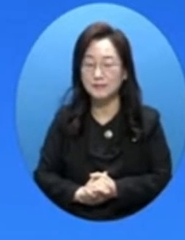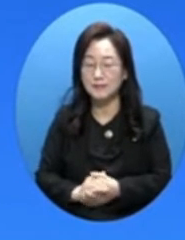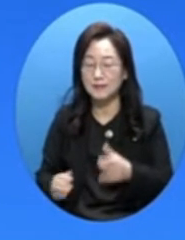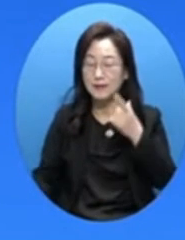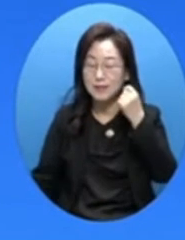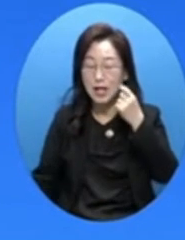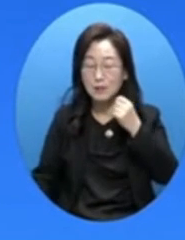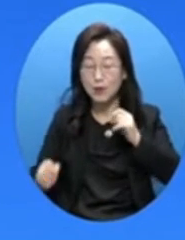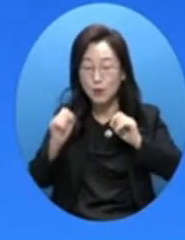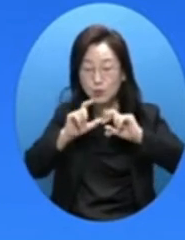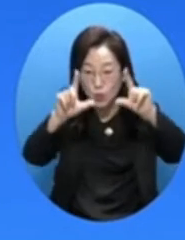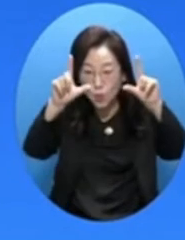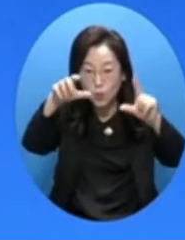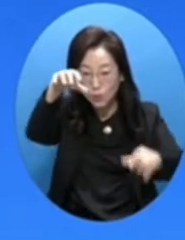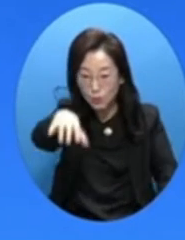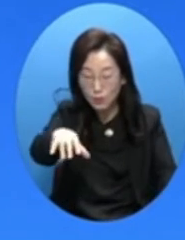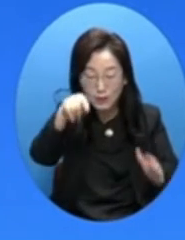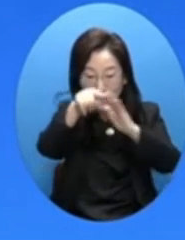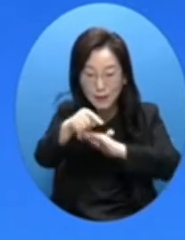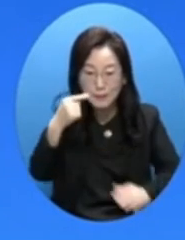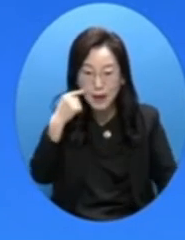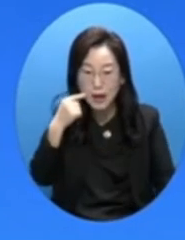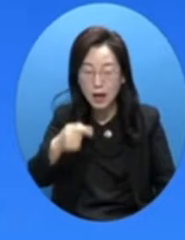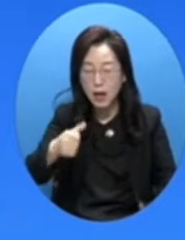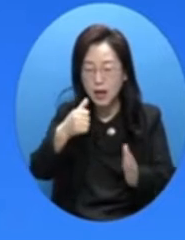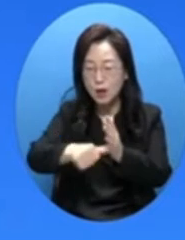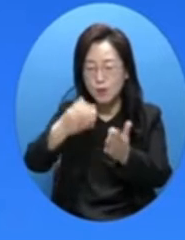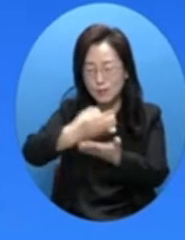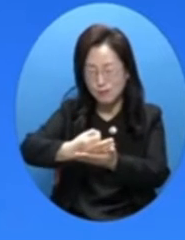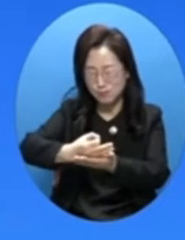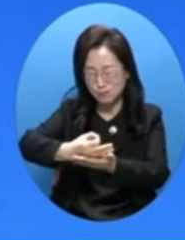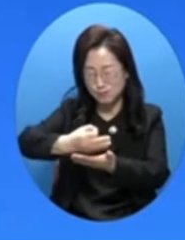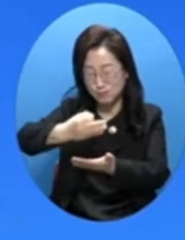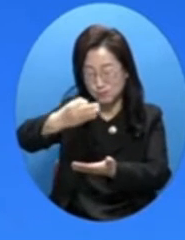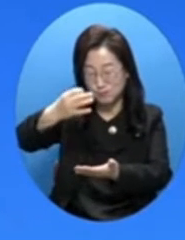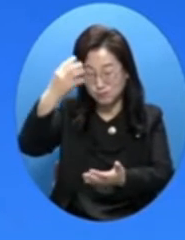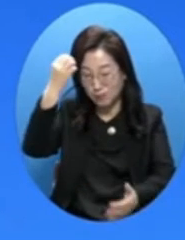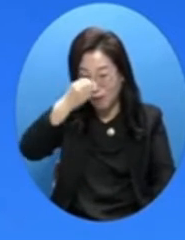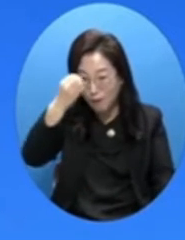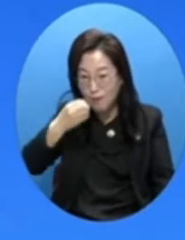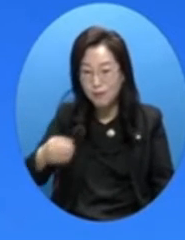동경을 건너가 보니 물가는